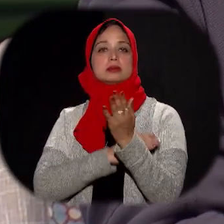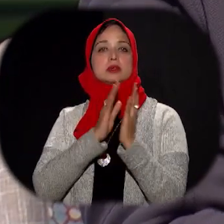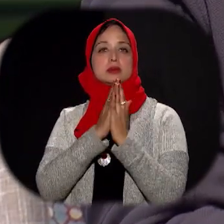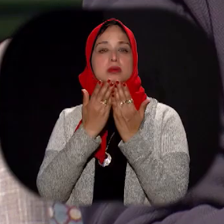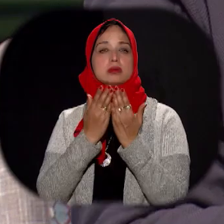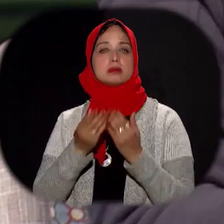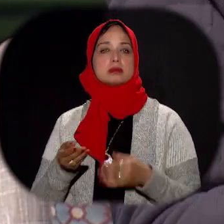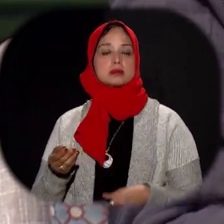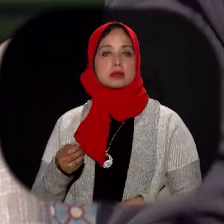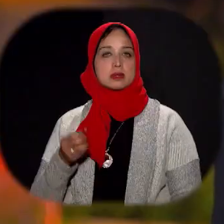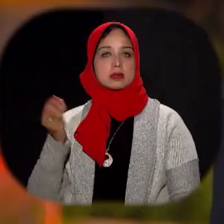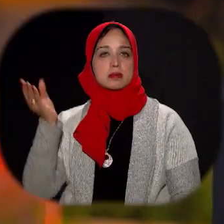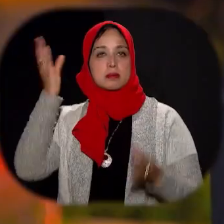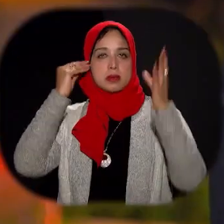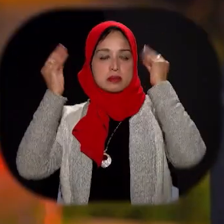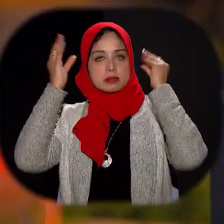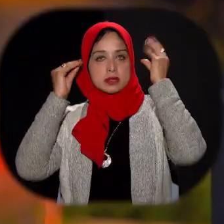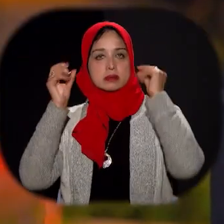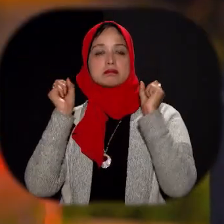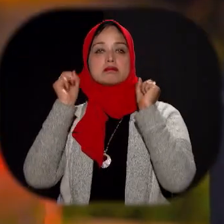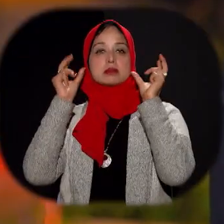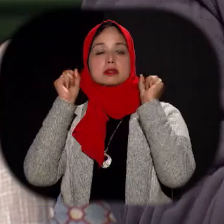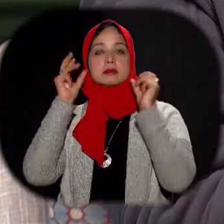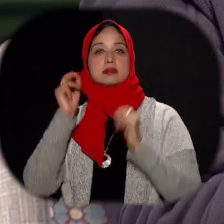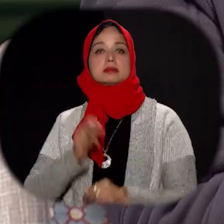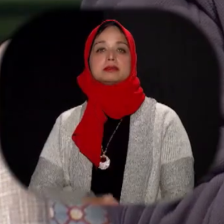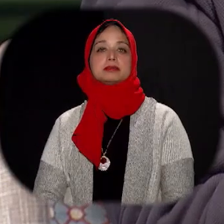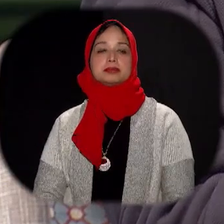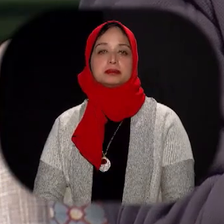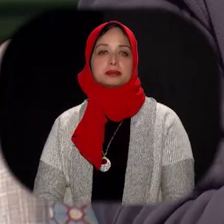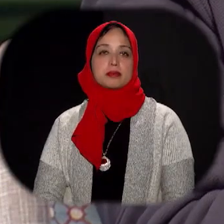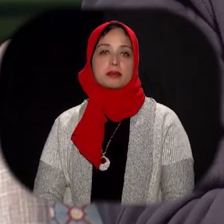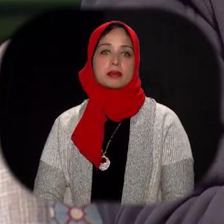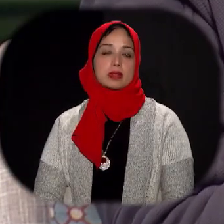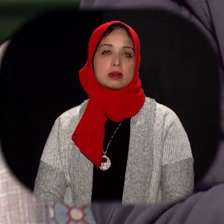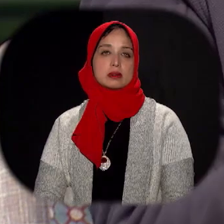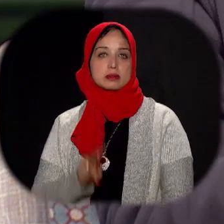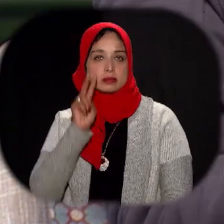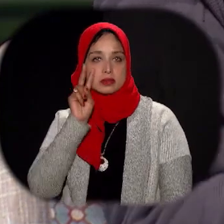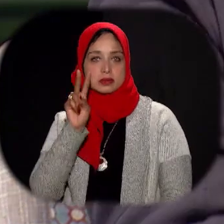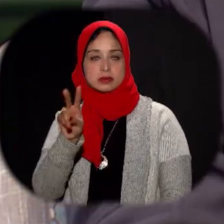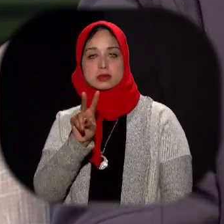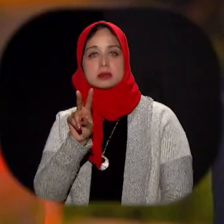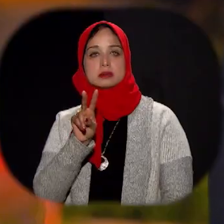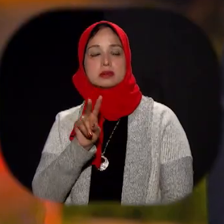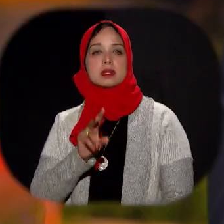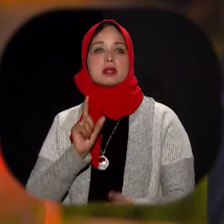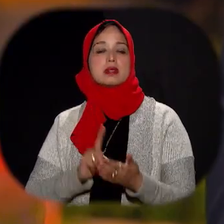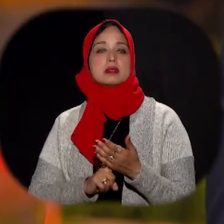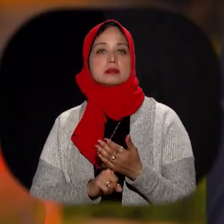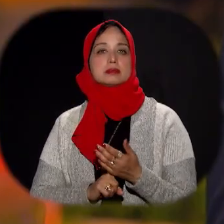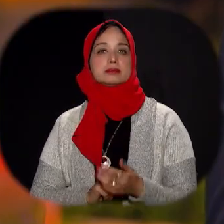تثقيفيه معلومات كل المجالات اللي قصدي بقى لو في روايه فانت لازم تتمثل في